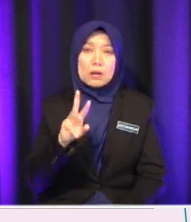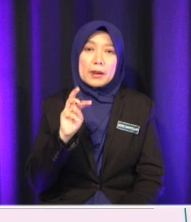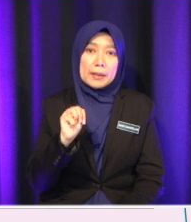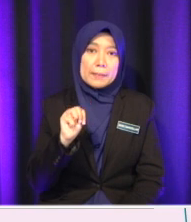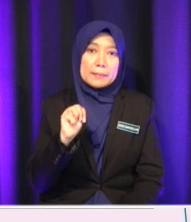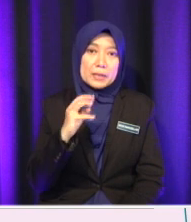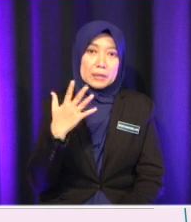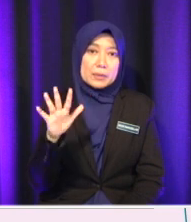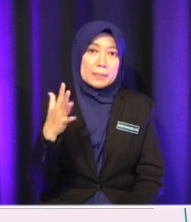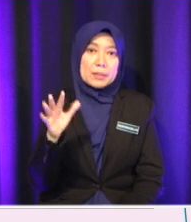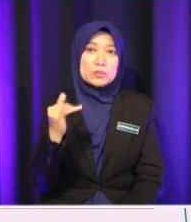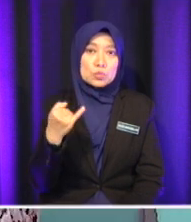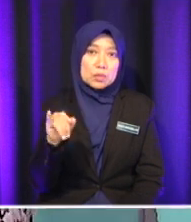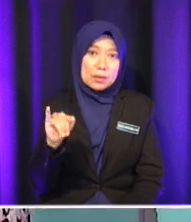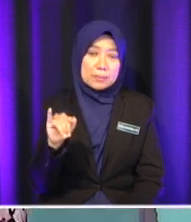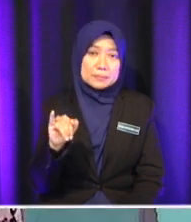15